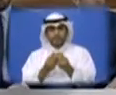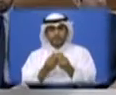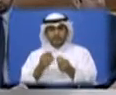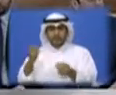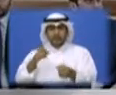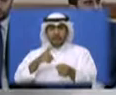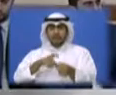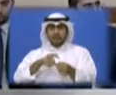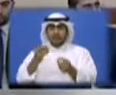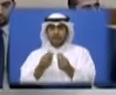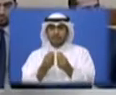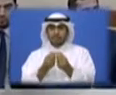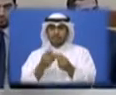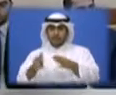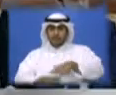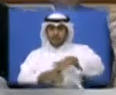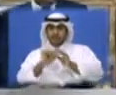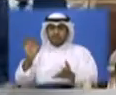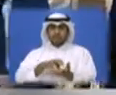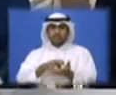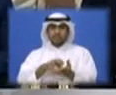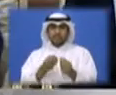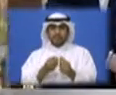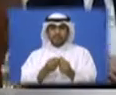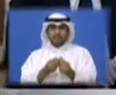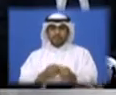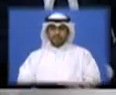الرئيس إلهام علييف يعتبر مبادرة رائدة.